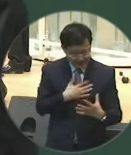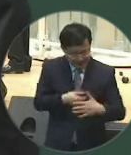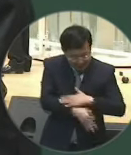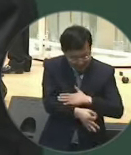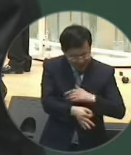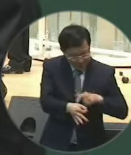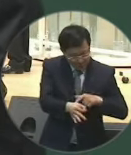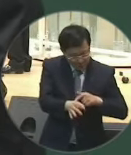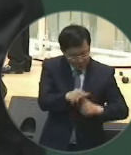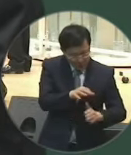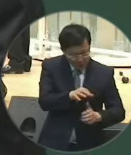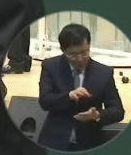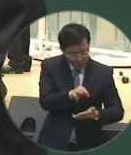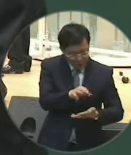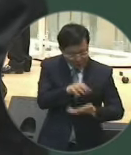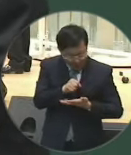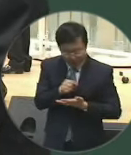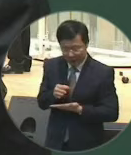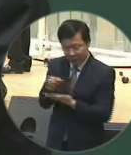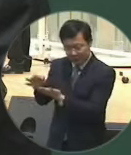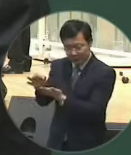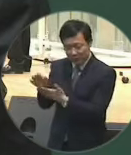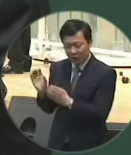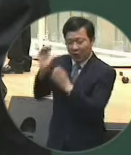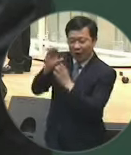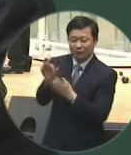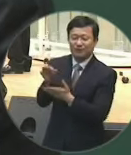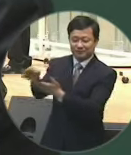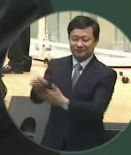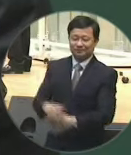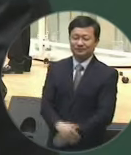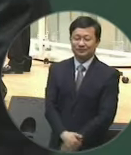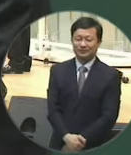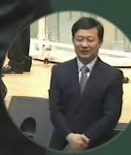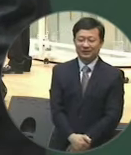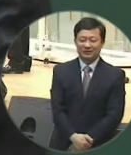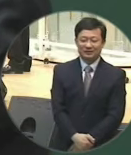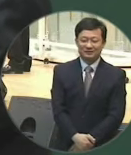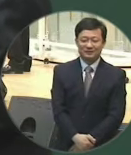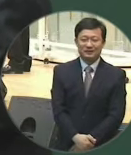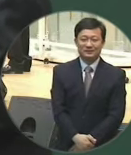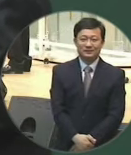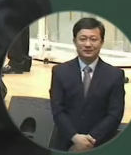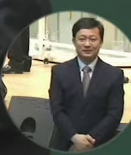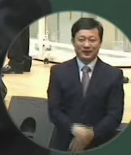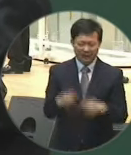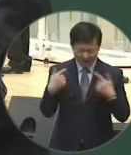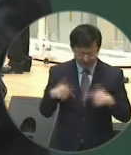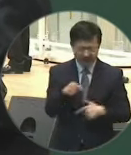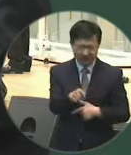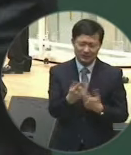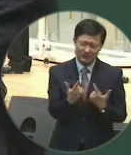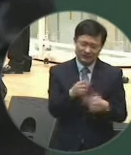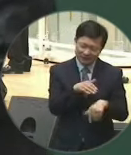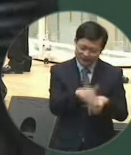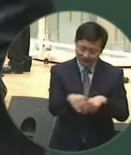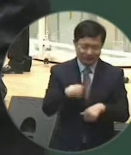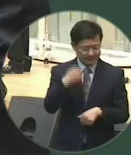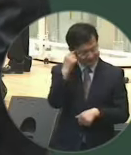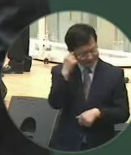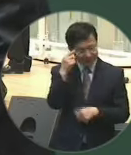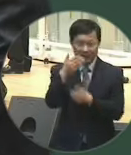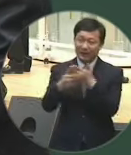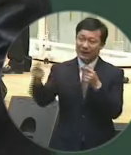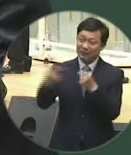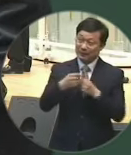I was able to have a chance to have a meal with them, then let this cover the meal. 언제든지 가는 곳마다 그렇게 기준을 둡니다. That's my standard wherever I go. 하나님 앞에서